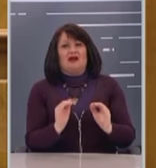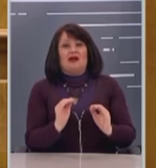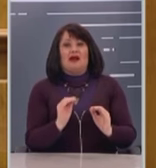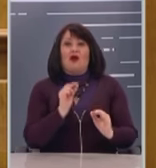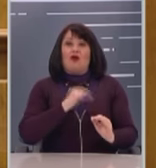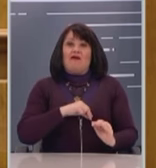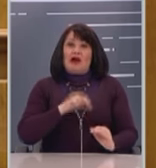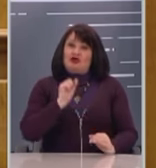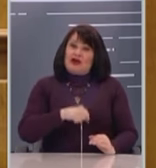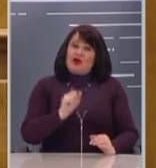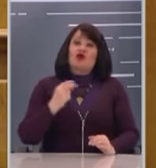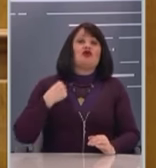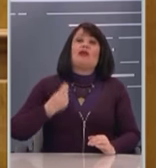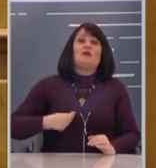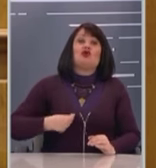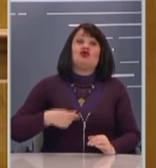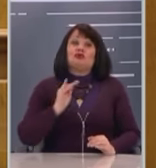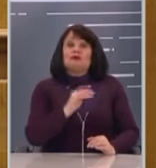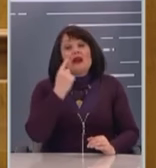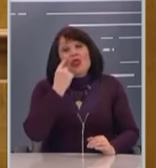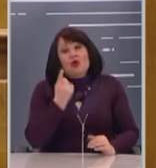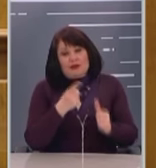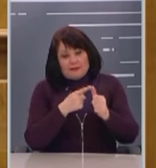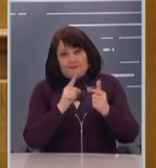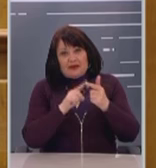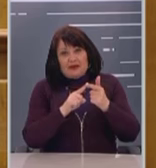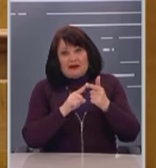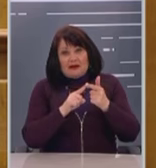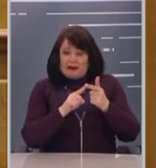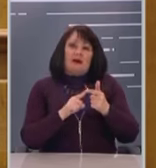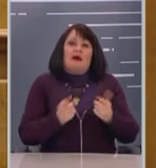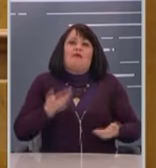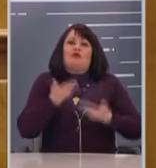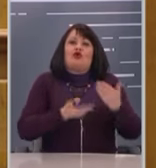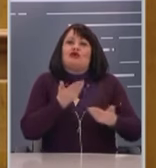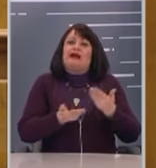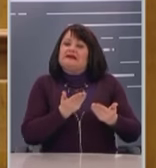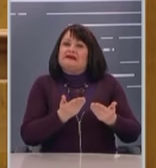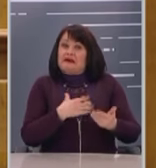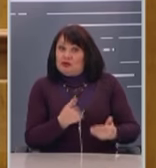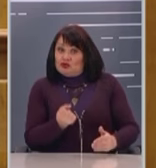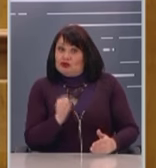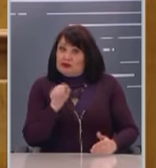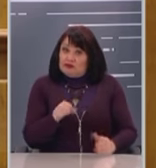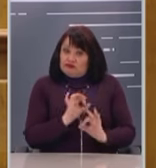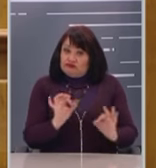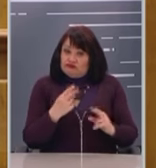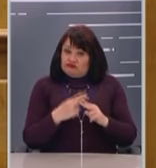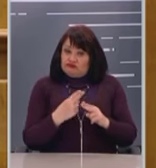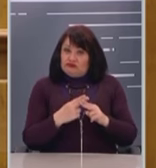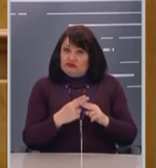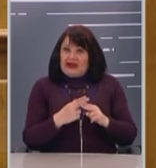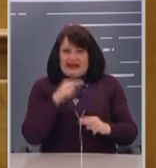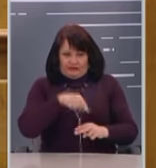δημόσιο. Και επίσης, αν η αξιοπιστία των προτάσεων που υποβάλλονταν για το συγκεκριμένο